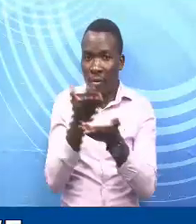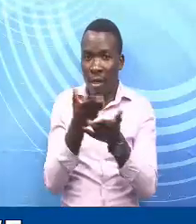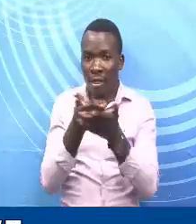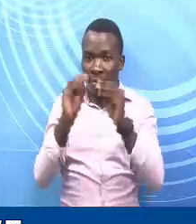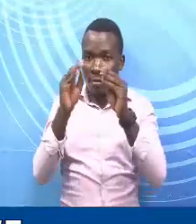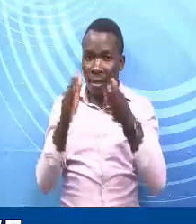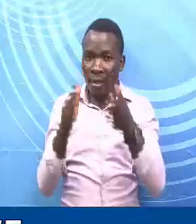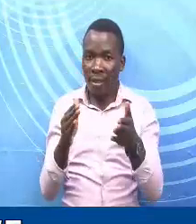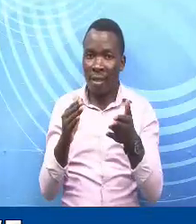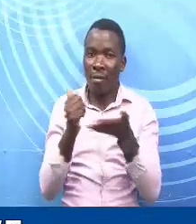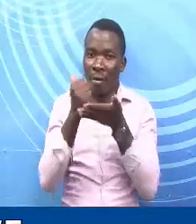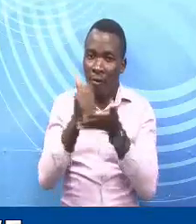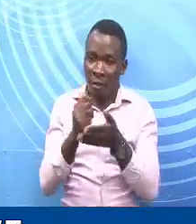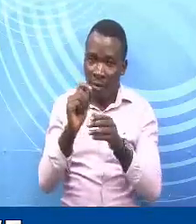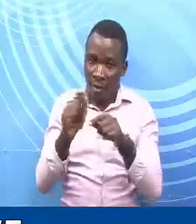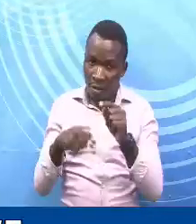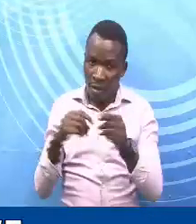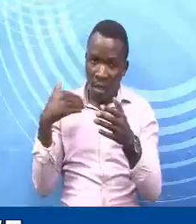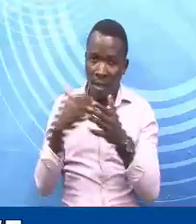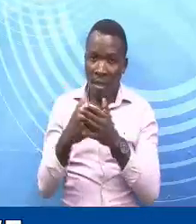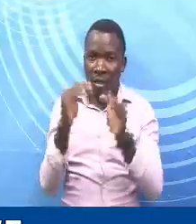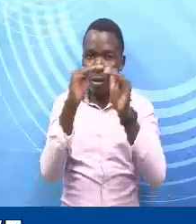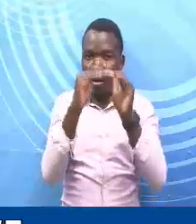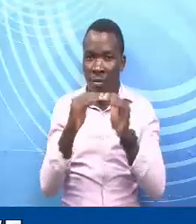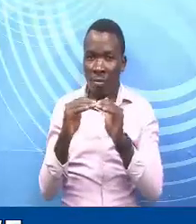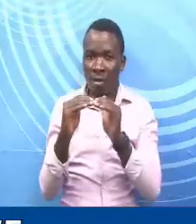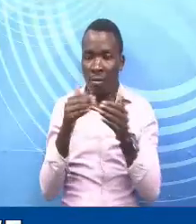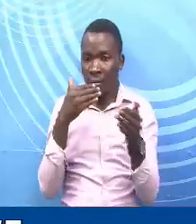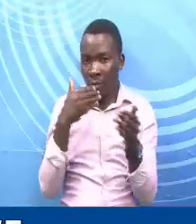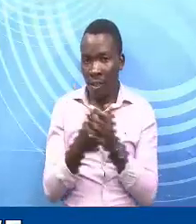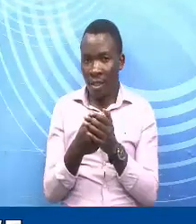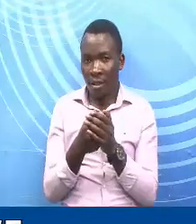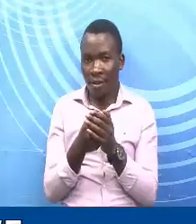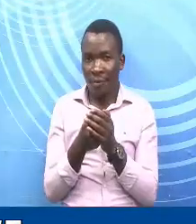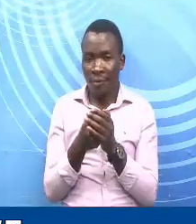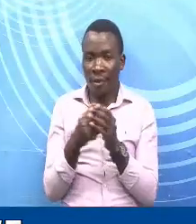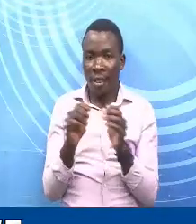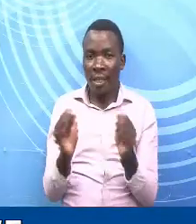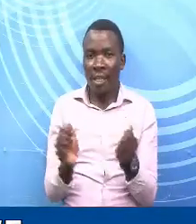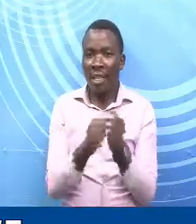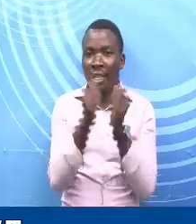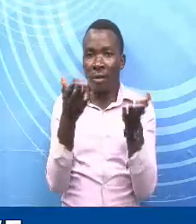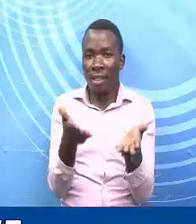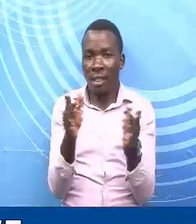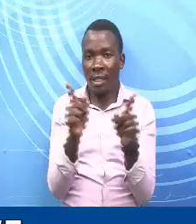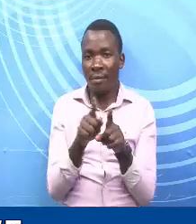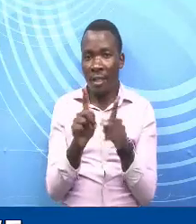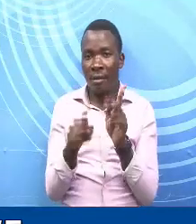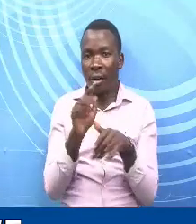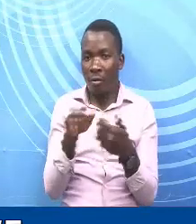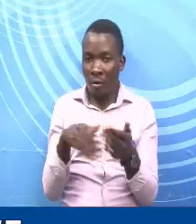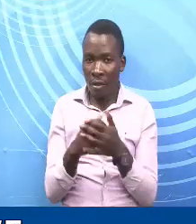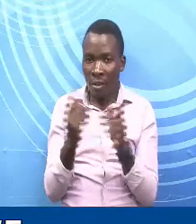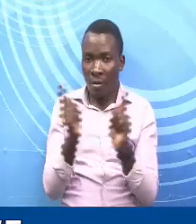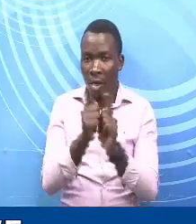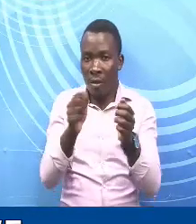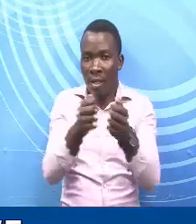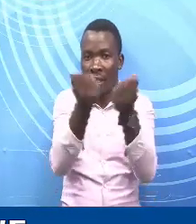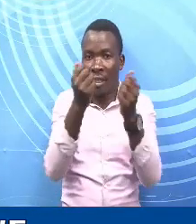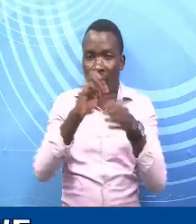ku rwego rwiza. Ingaruka zo ntizabura nkuko n'abantu bose bagezweho n'icyorezo cya COVID-19